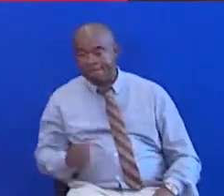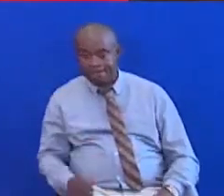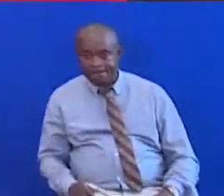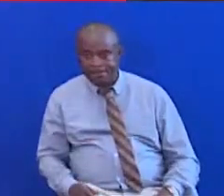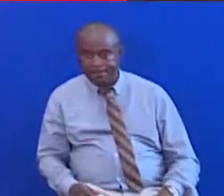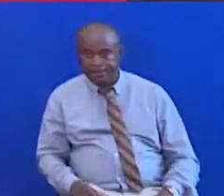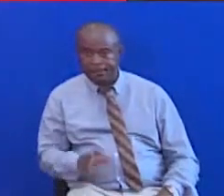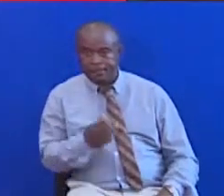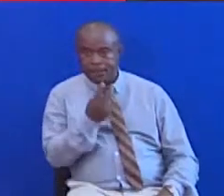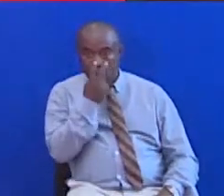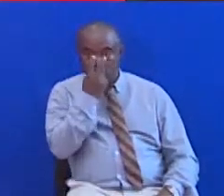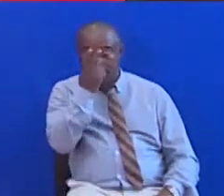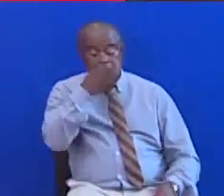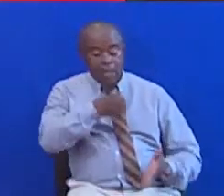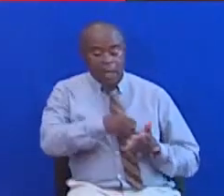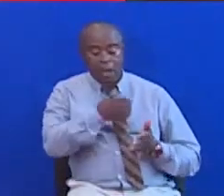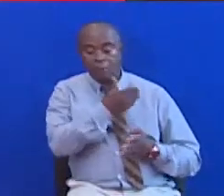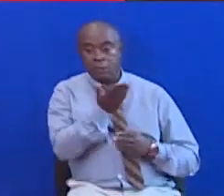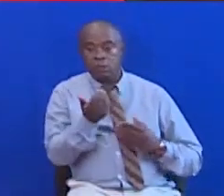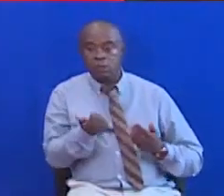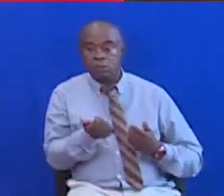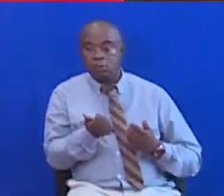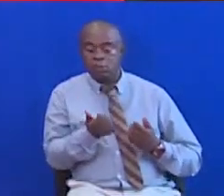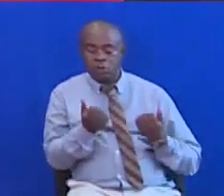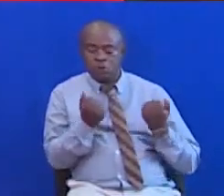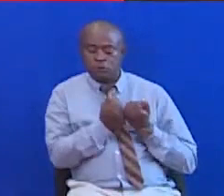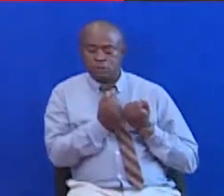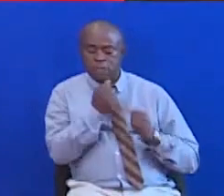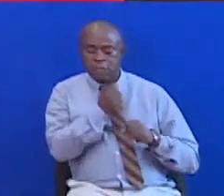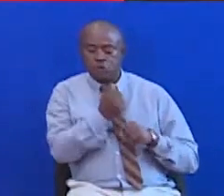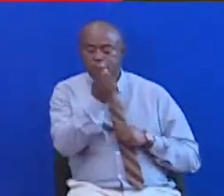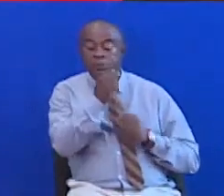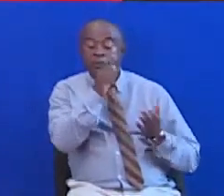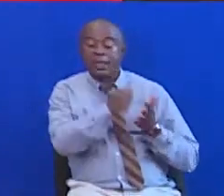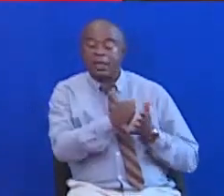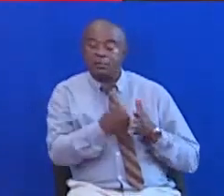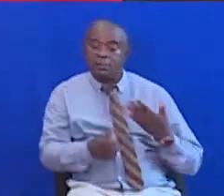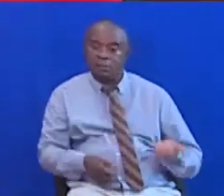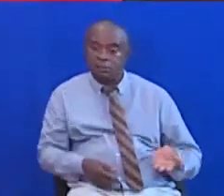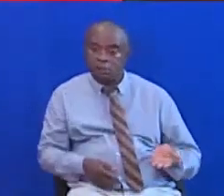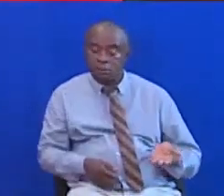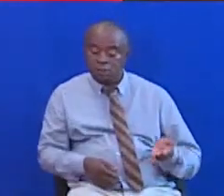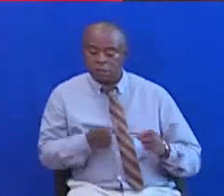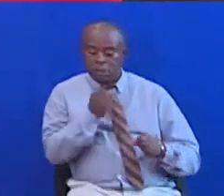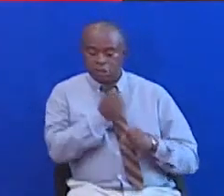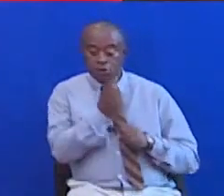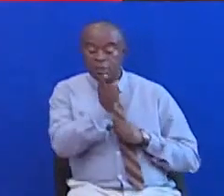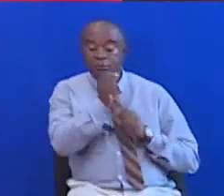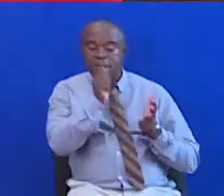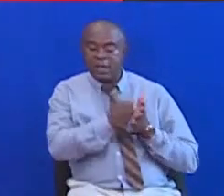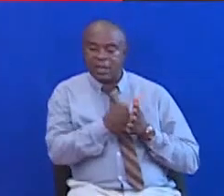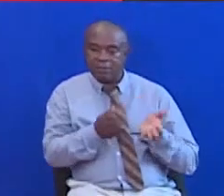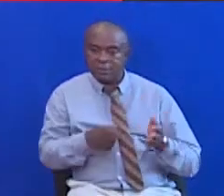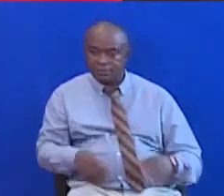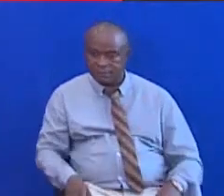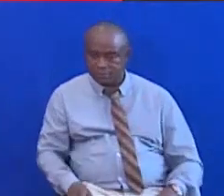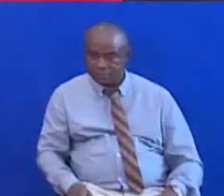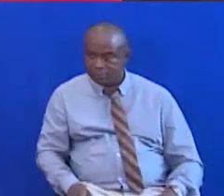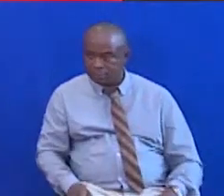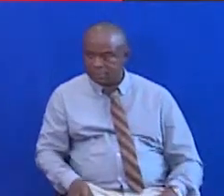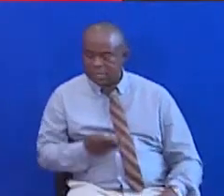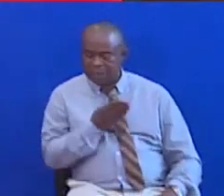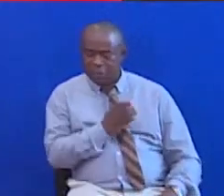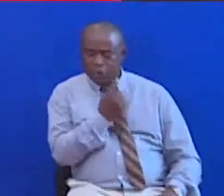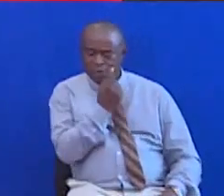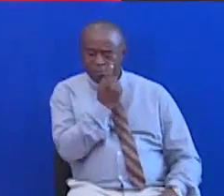ukizungumzia gharama ya ujenzi wa kilometa moja ya lami, kilometa moja ya lami ni kati ya